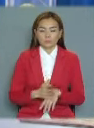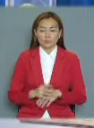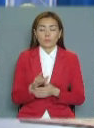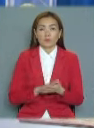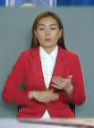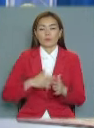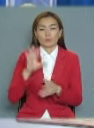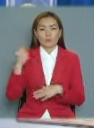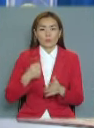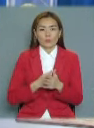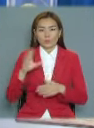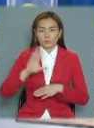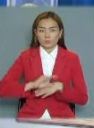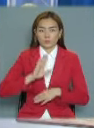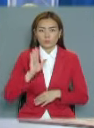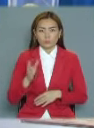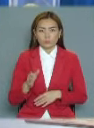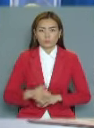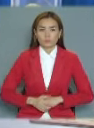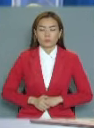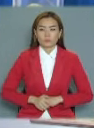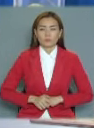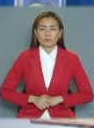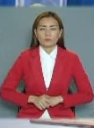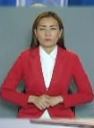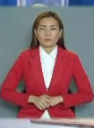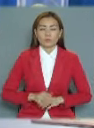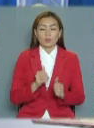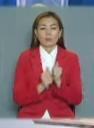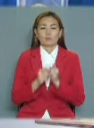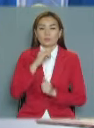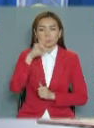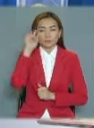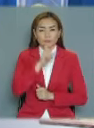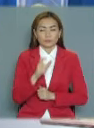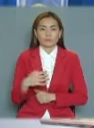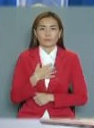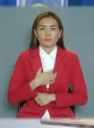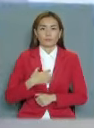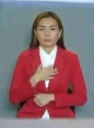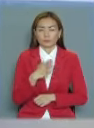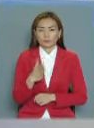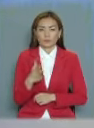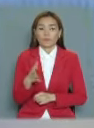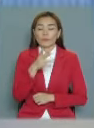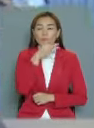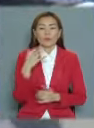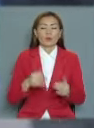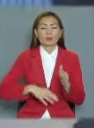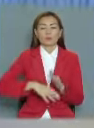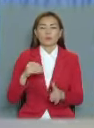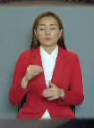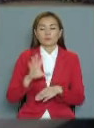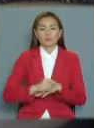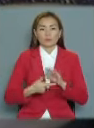де кешке дейін дауыс беру жалғасып жатыр. Әрбір Қазақстанның дауысы біз үшін маңызды. Саяси науқанға дауыс беру